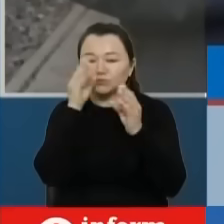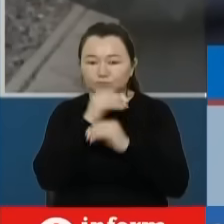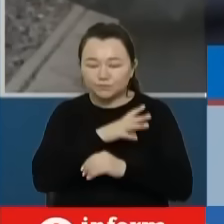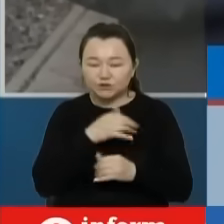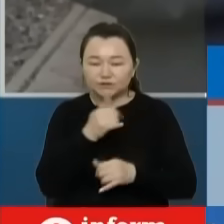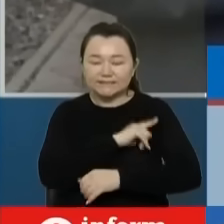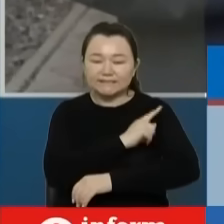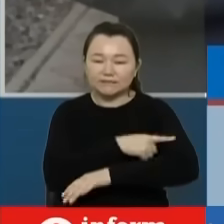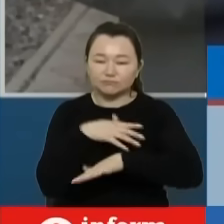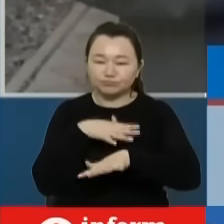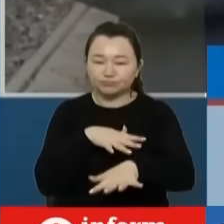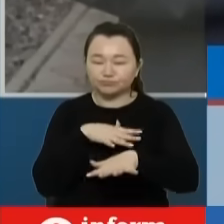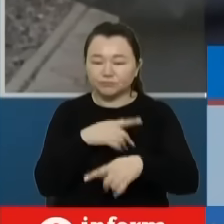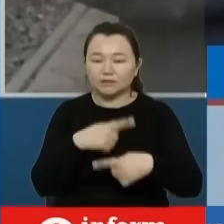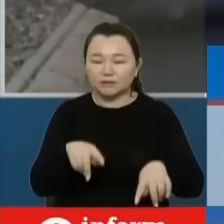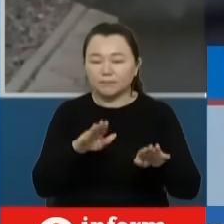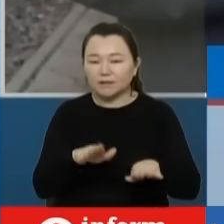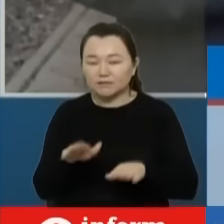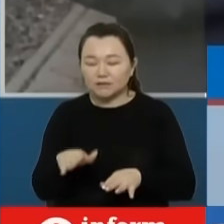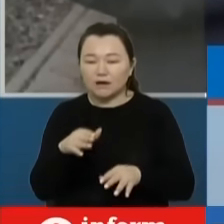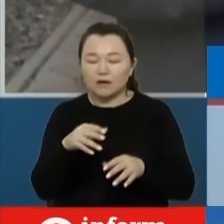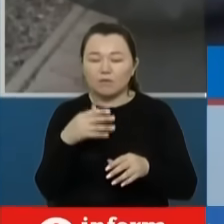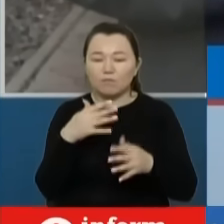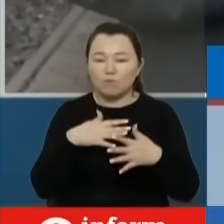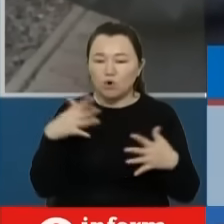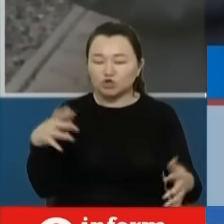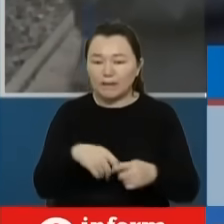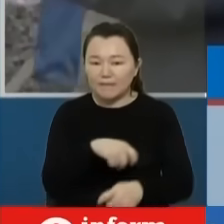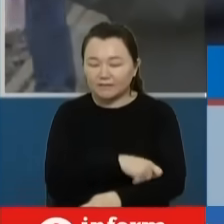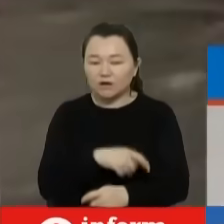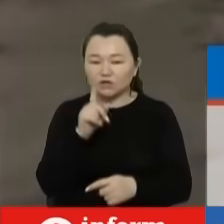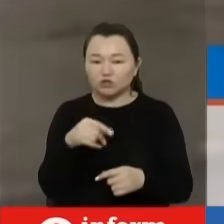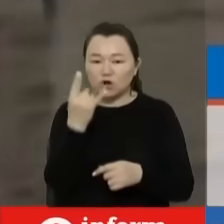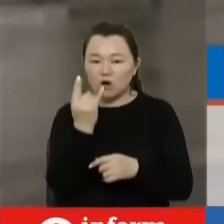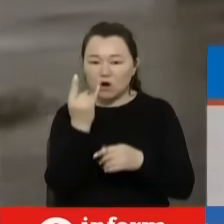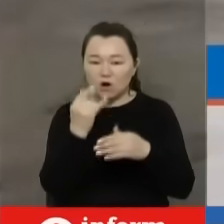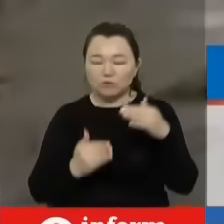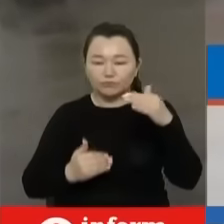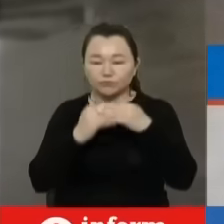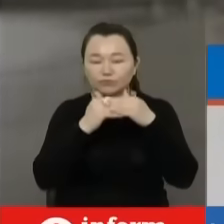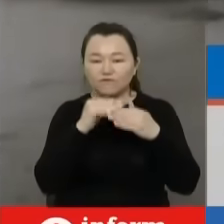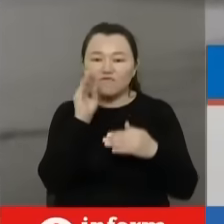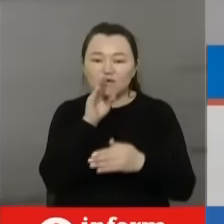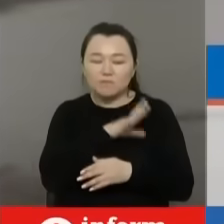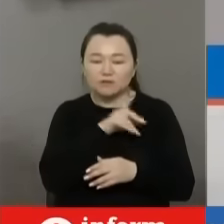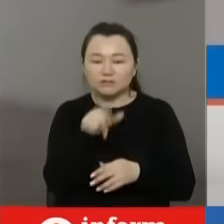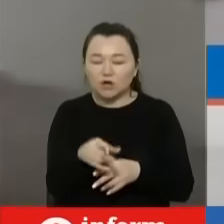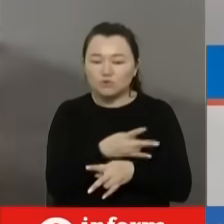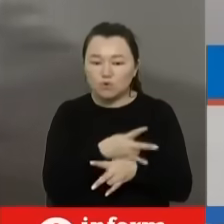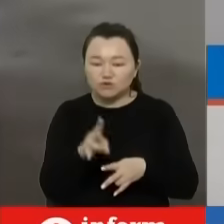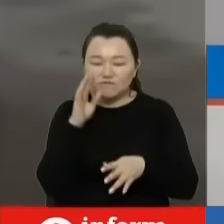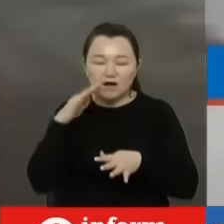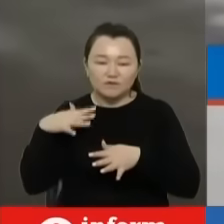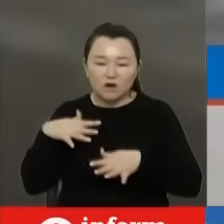арыны қаттаған су кей жерде жарты метрден асып, үйлердің терезесіне дейін жеткен. Сегодня за ночь вот уже вода пошла по